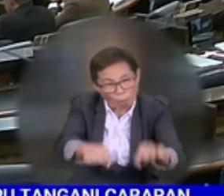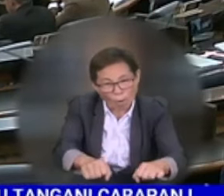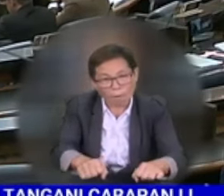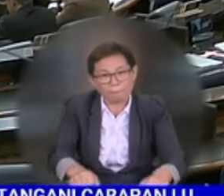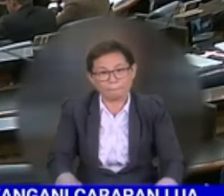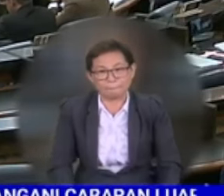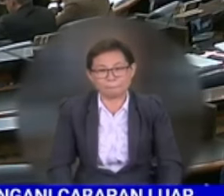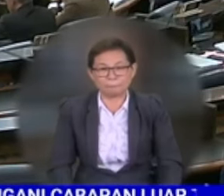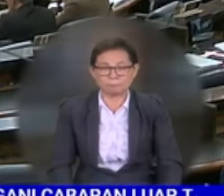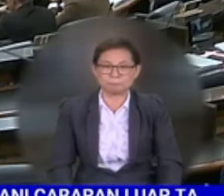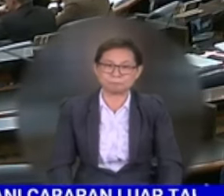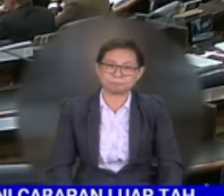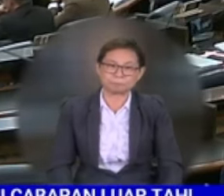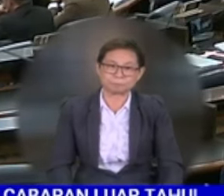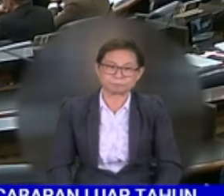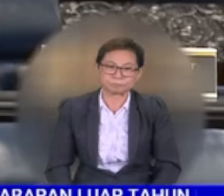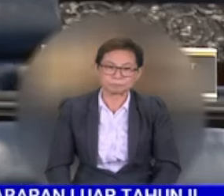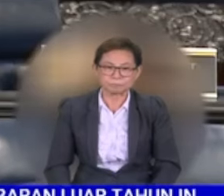kita faham.